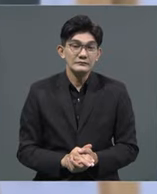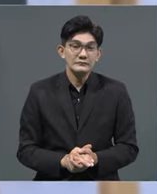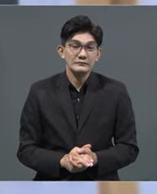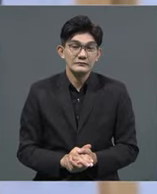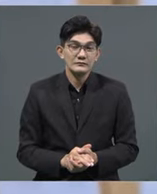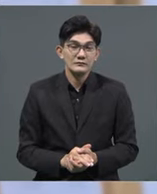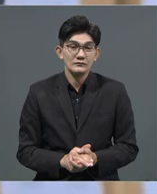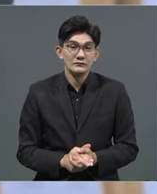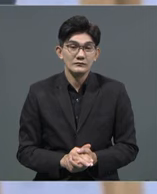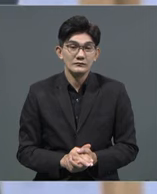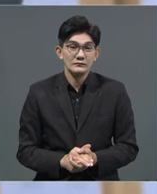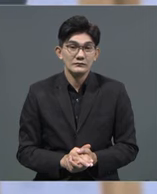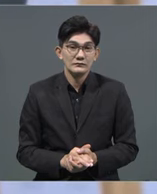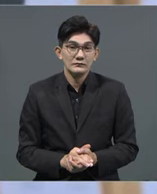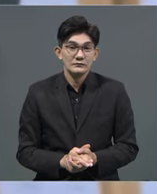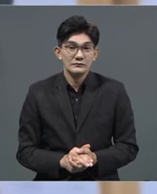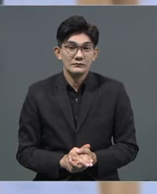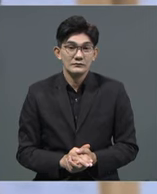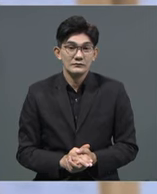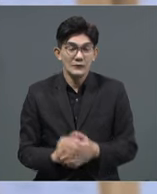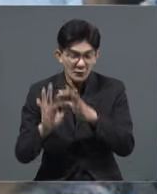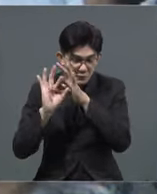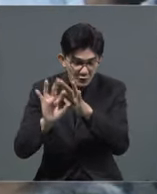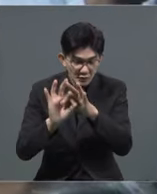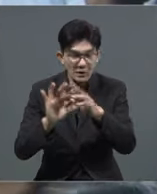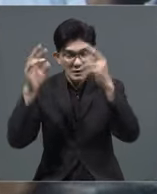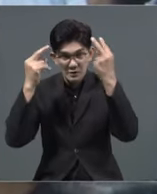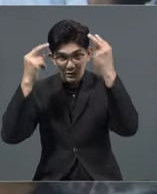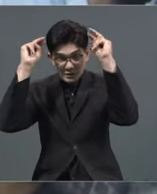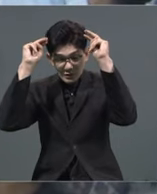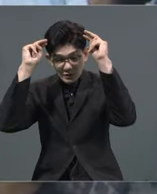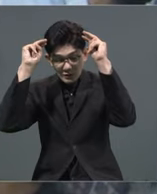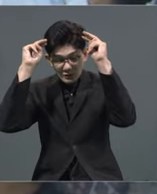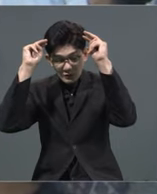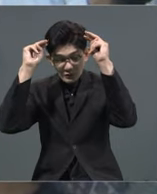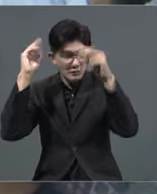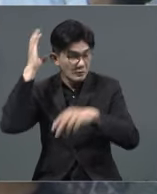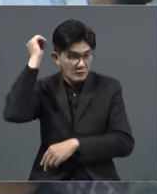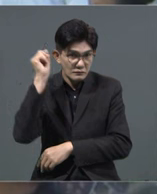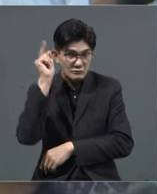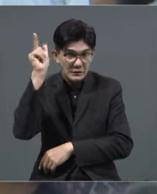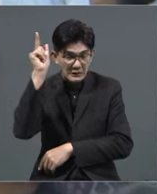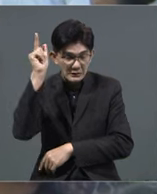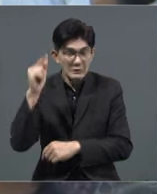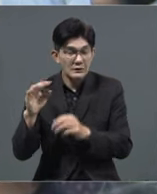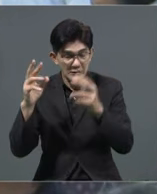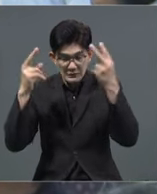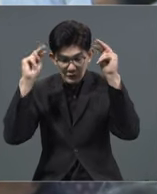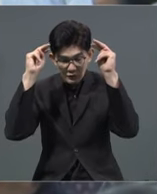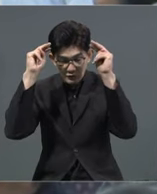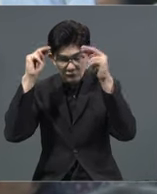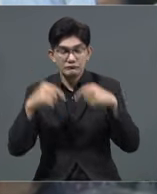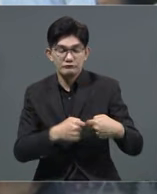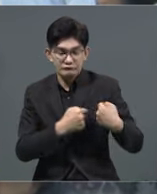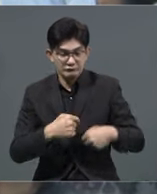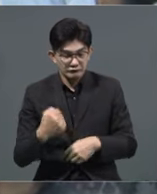วันนี้ภาคเอาความห่วงใยจากท่านนายกรัฐมนตรีแพทย์ทองท่านชินวัตรเนาะค่ะเอากำลังใจ